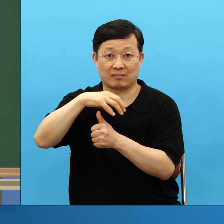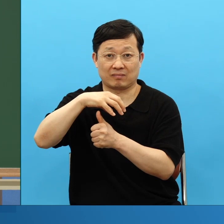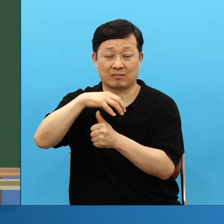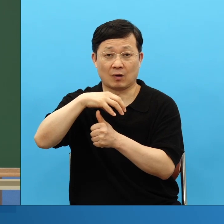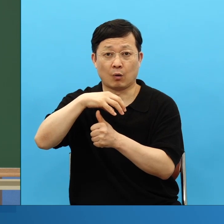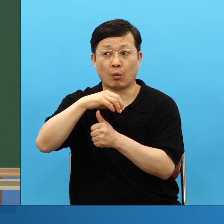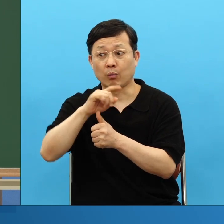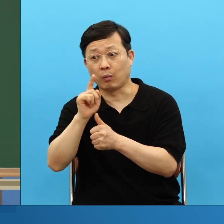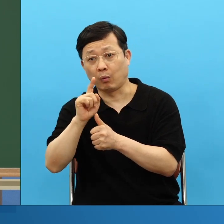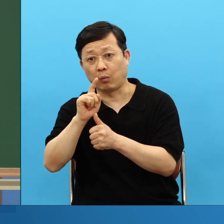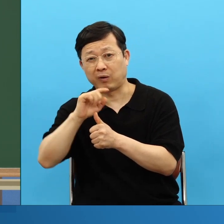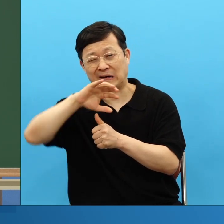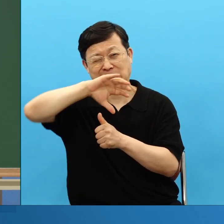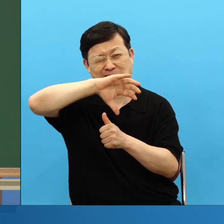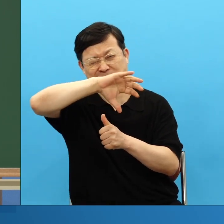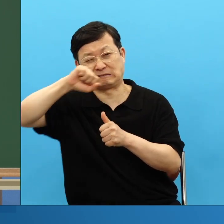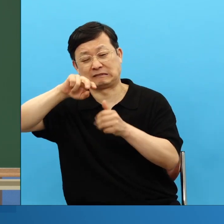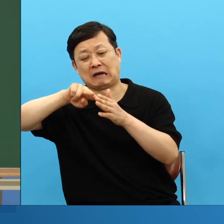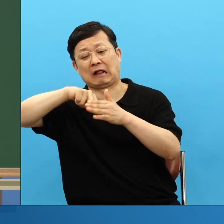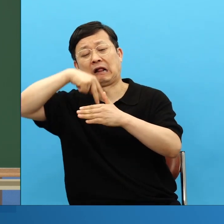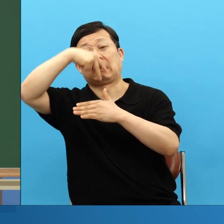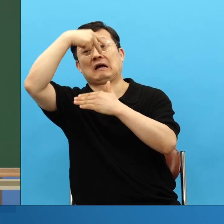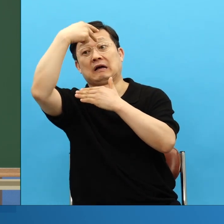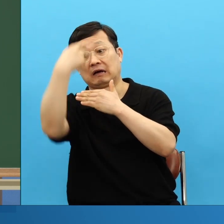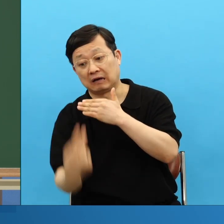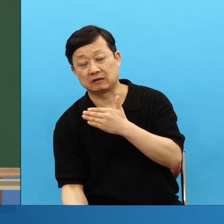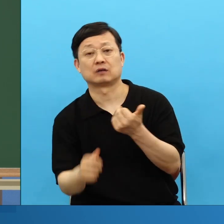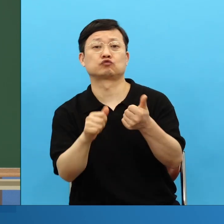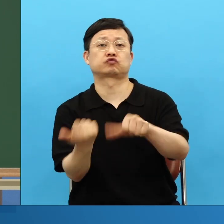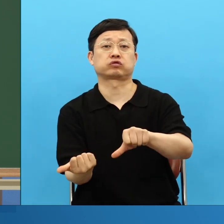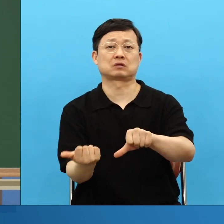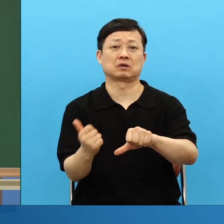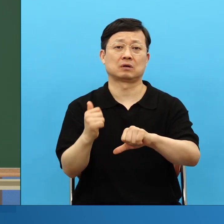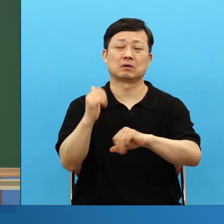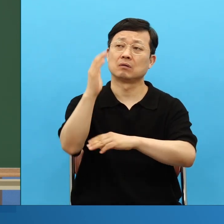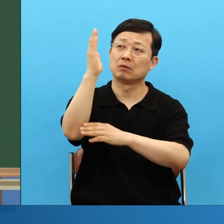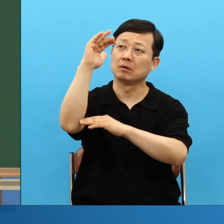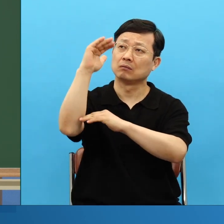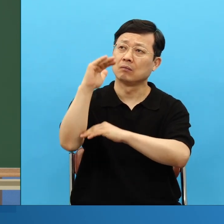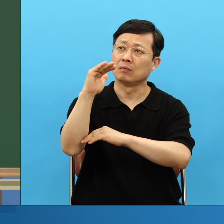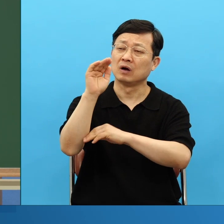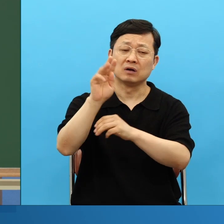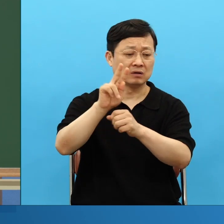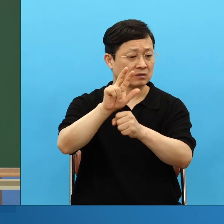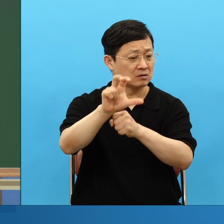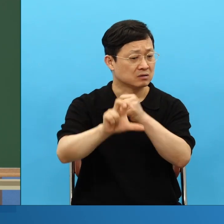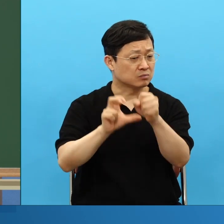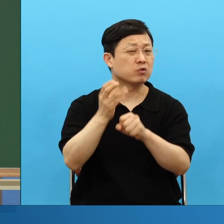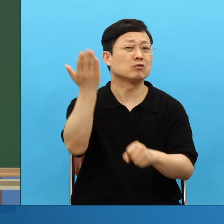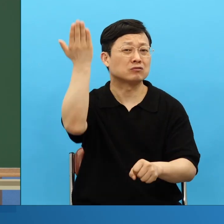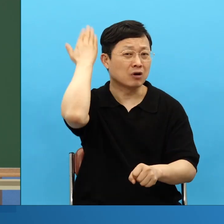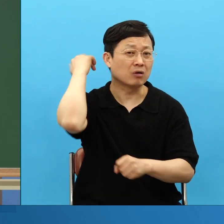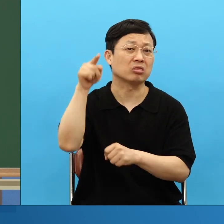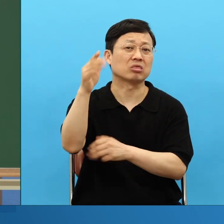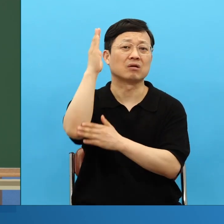어떻게 철창을 뜯어서 뛰어내리다가 죽었다는 거죠. 제가 그 이야기를 들으면서 25년 전이에요.